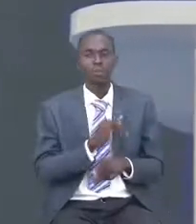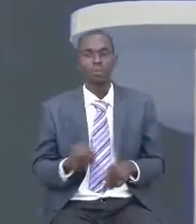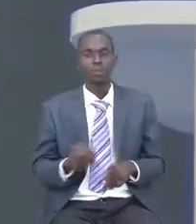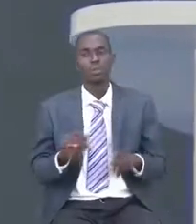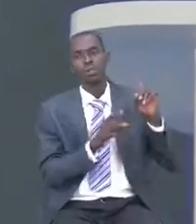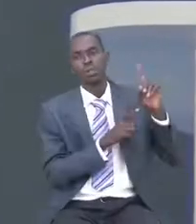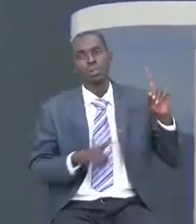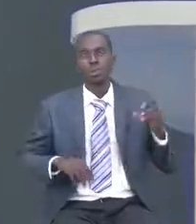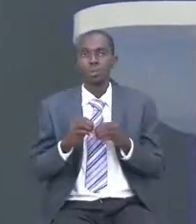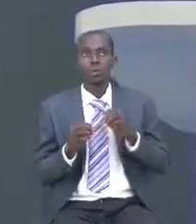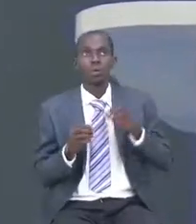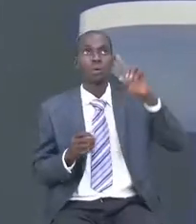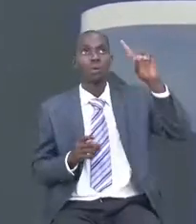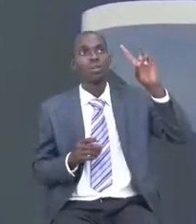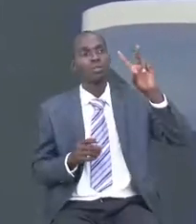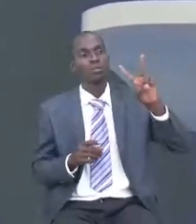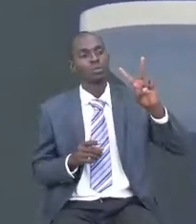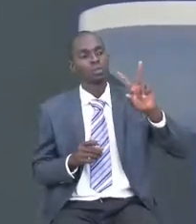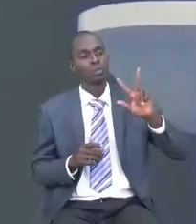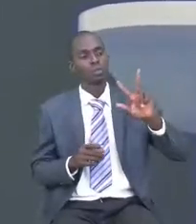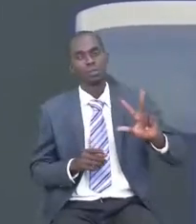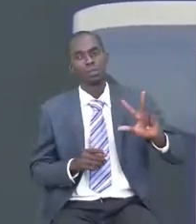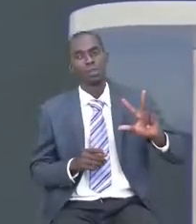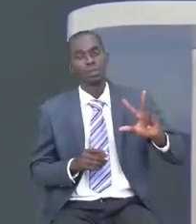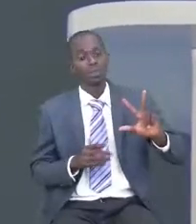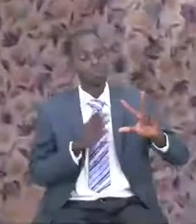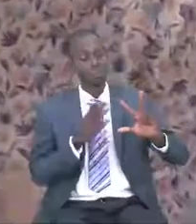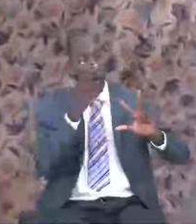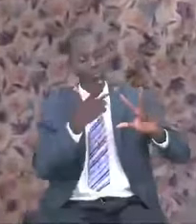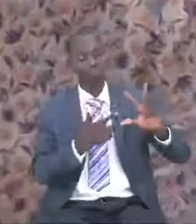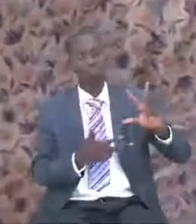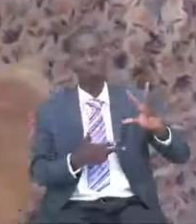1, 2, 3, et tu seras là.